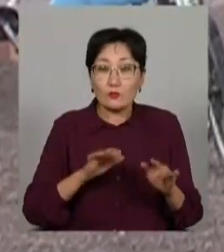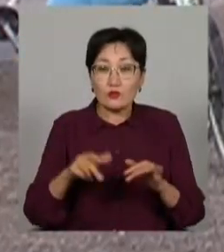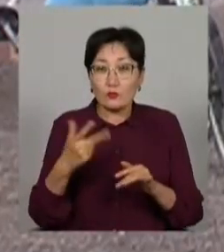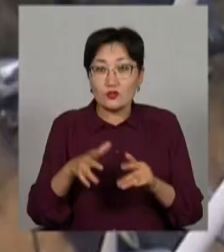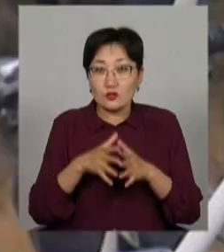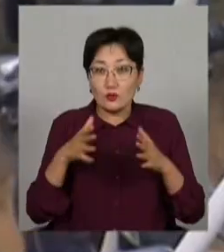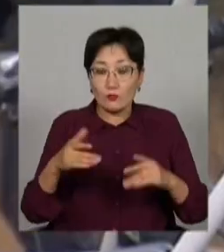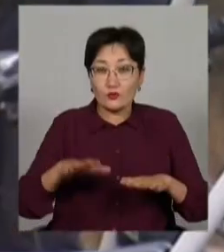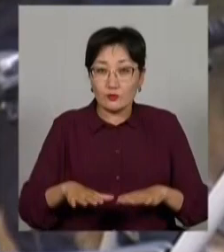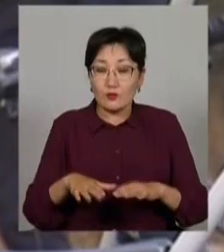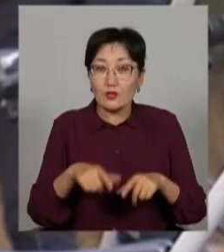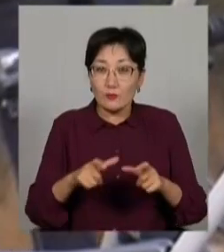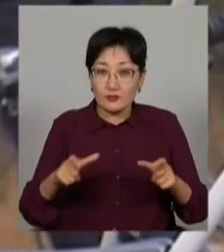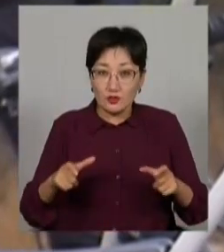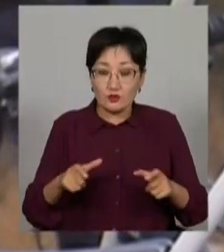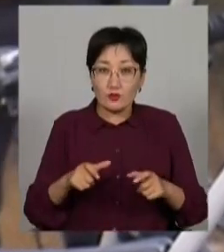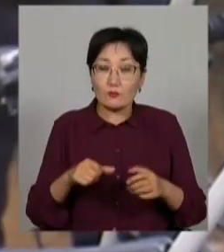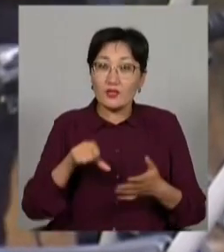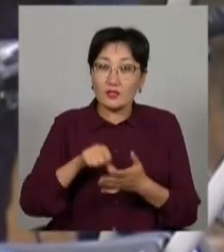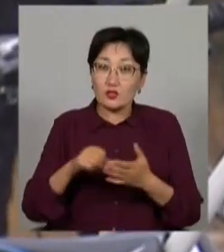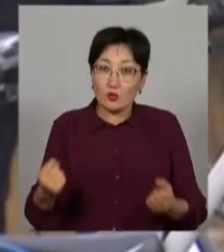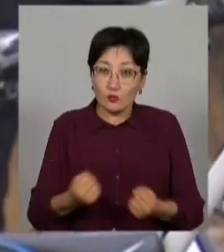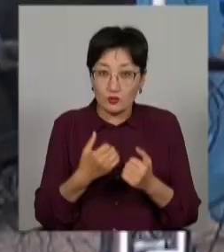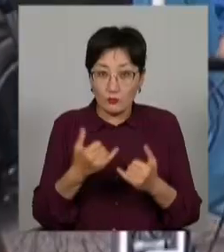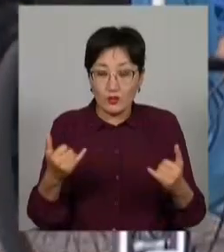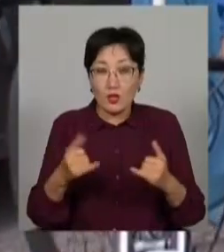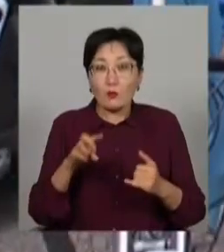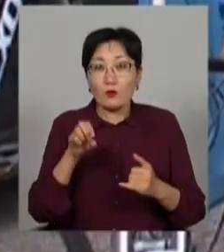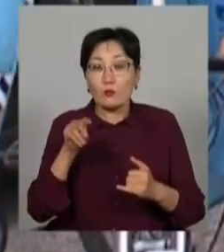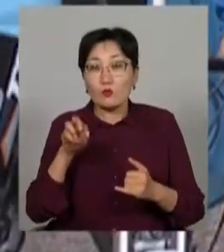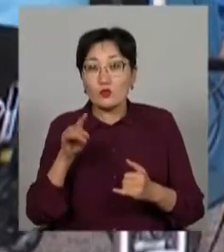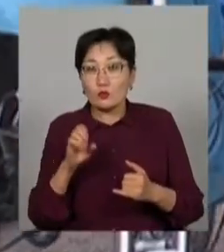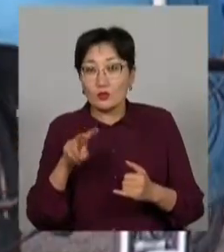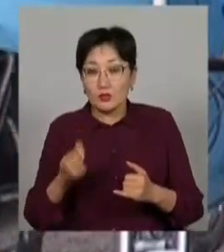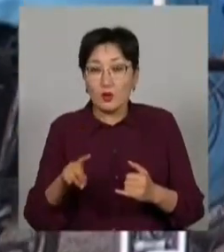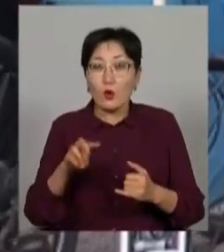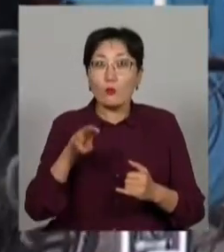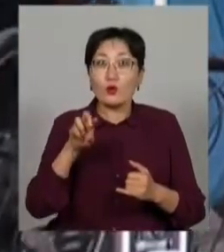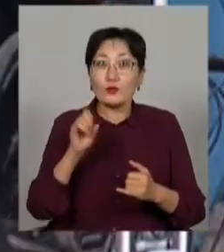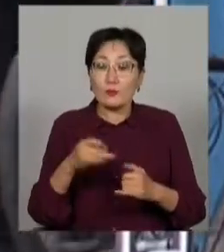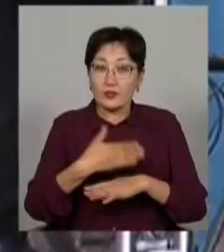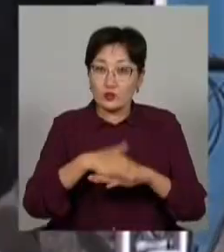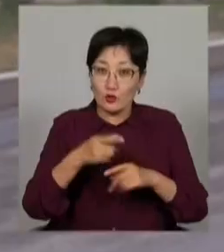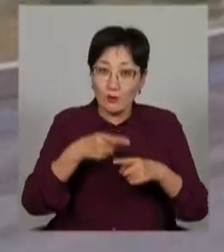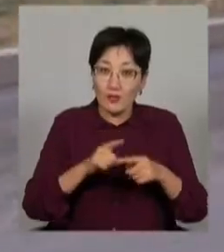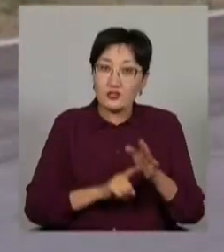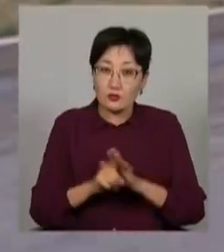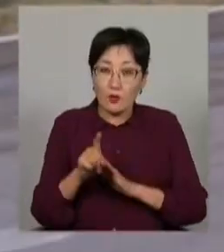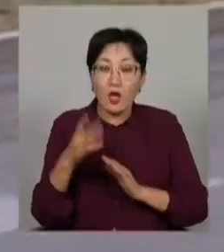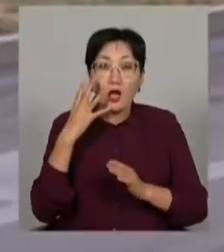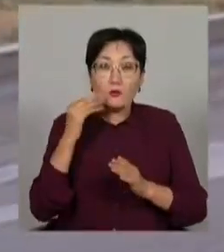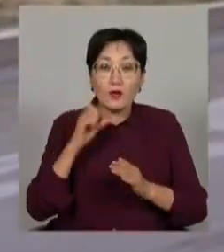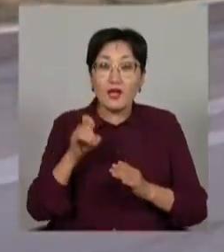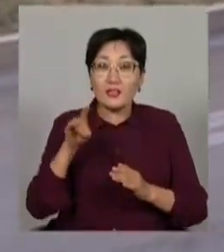30-дан астам жергілікті тұрғын қатысып, қолдау көрсетті. Олар Бауыржан Момышұлы мен Мөңке би көшелерінің қиылысынан бастап,